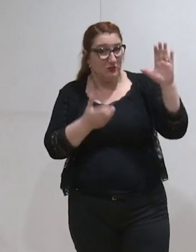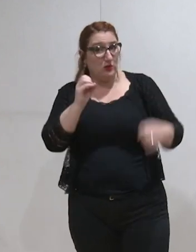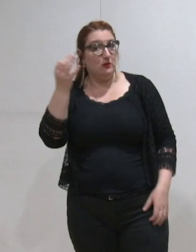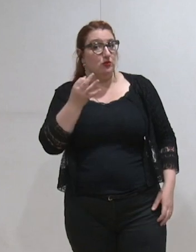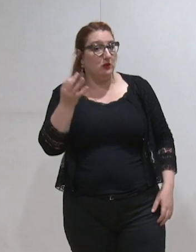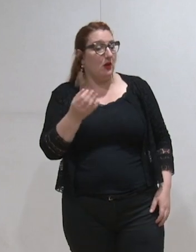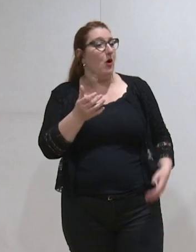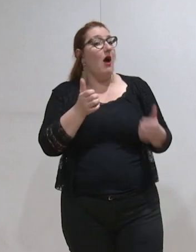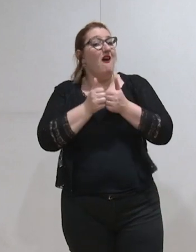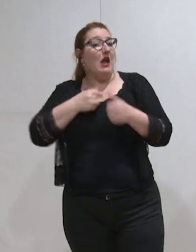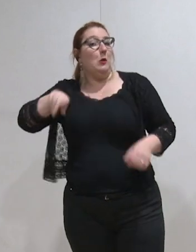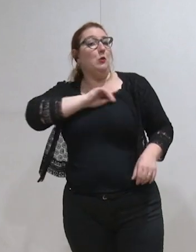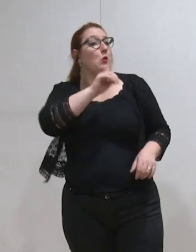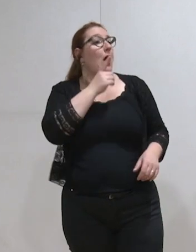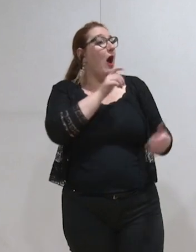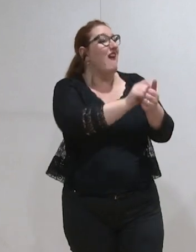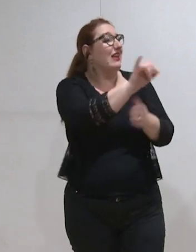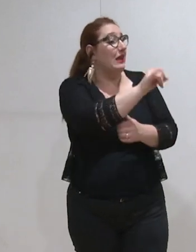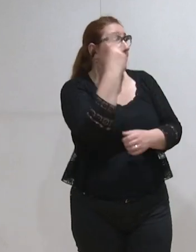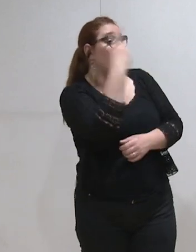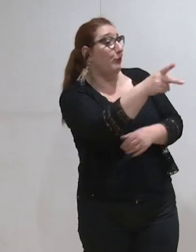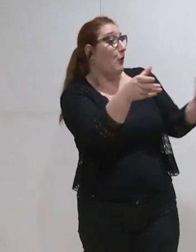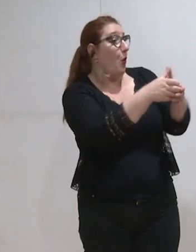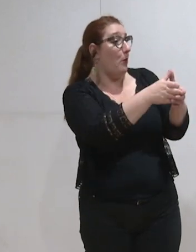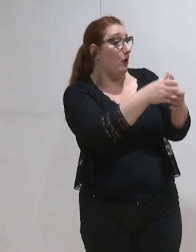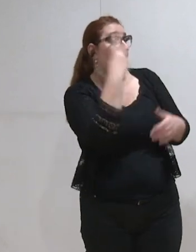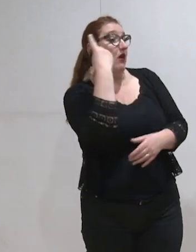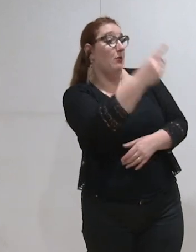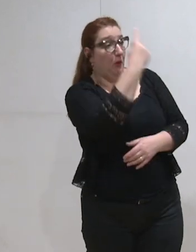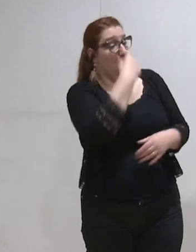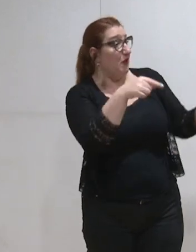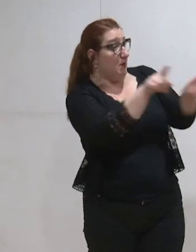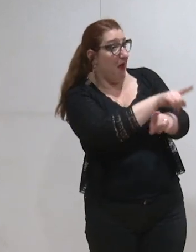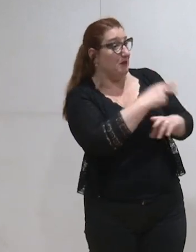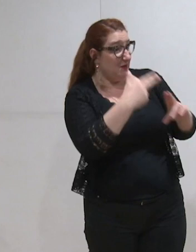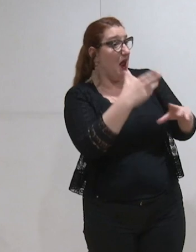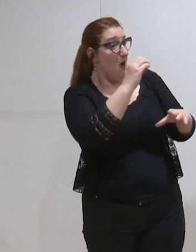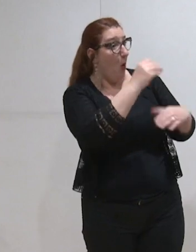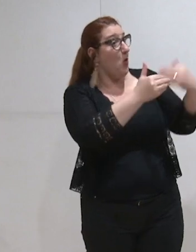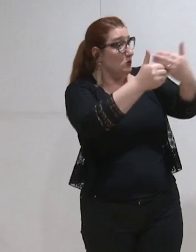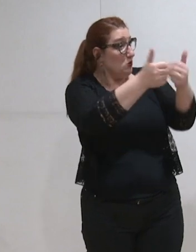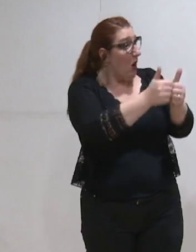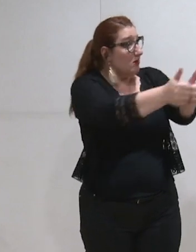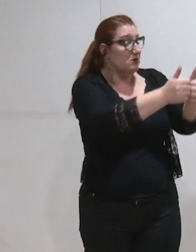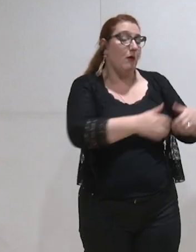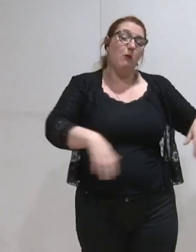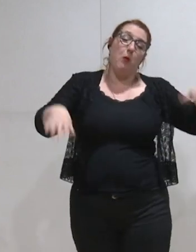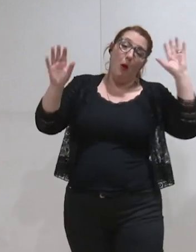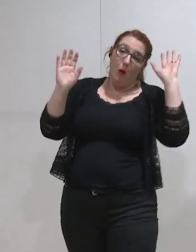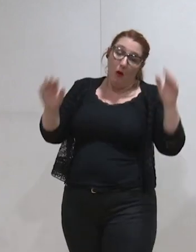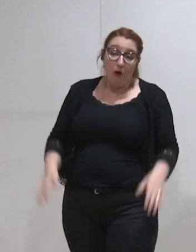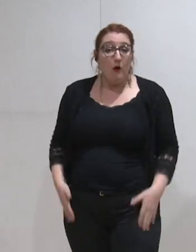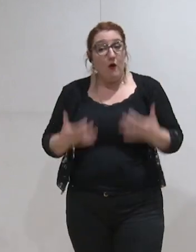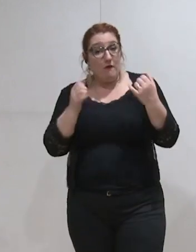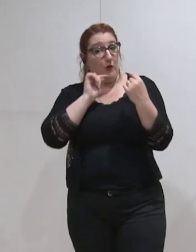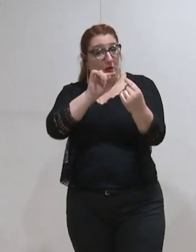vousonstruisez c'est avec qui avec les mêmes que vous avec vos semblables c'est ça votre construction bon alors écoutez si vous voulez qu'on